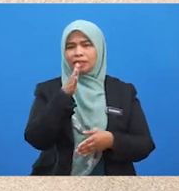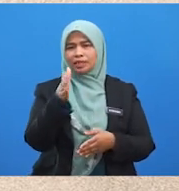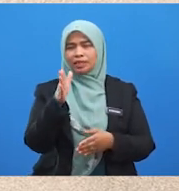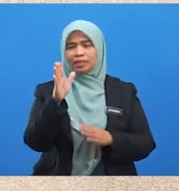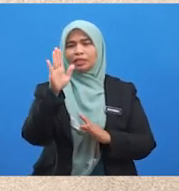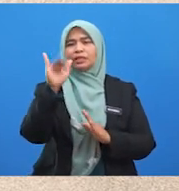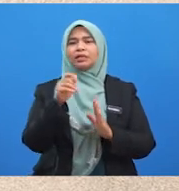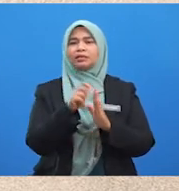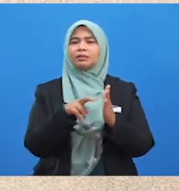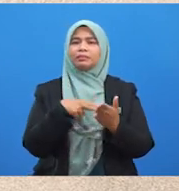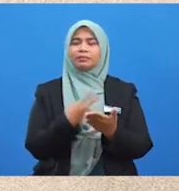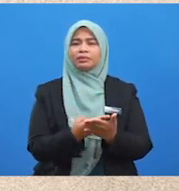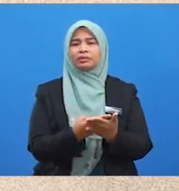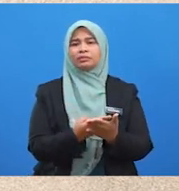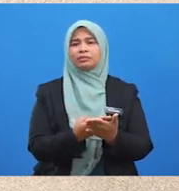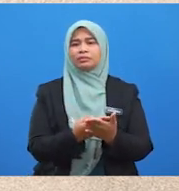terpijak kulit pisang.